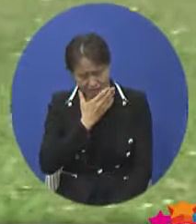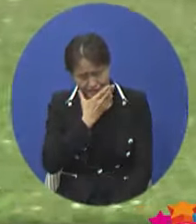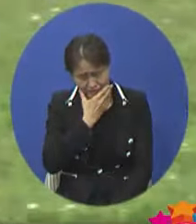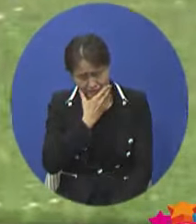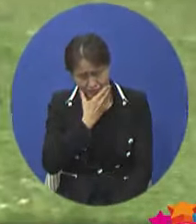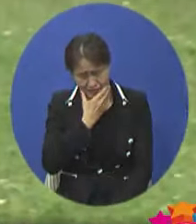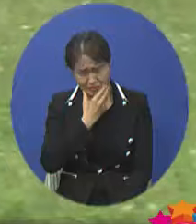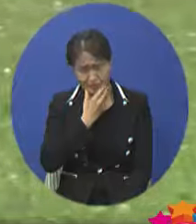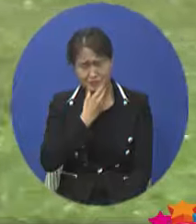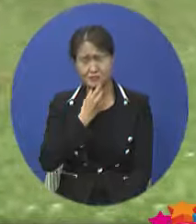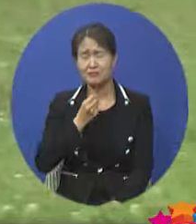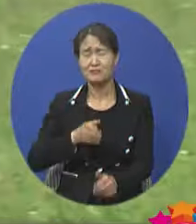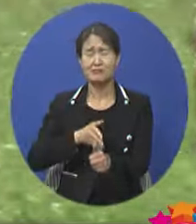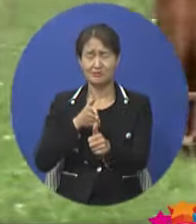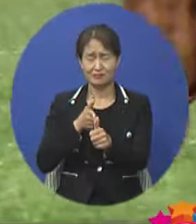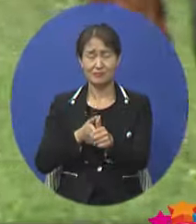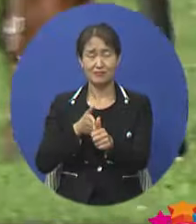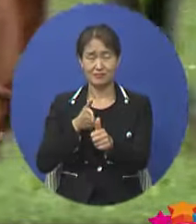행복해야 해.